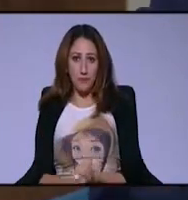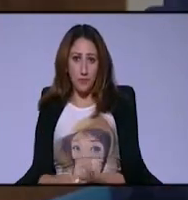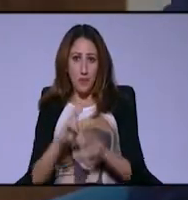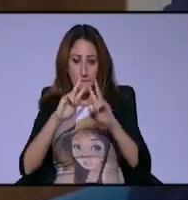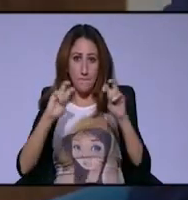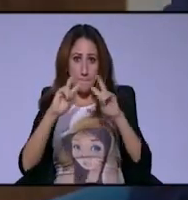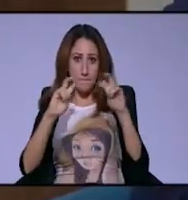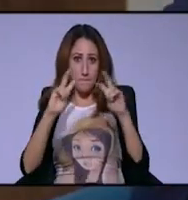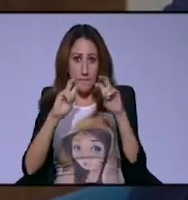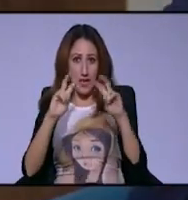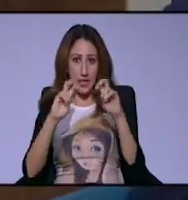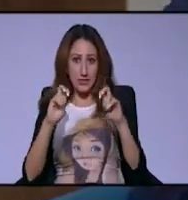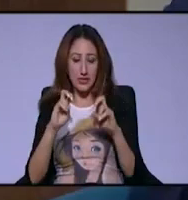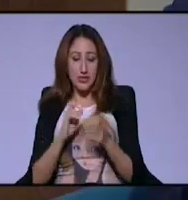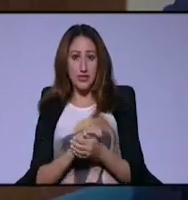بتاعه